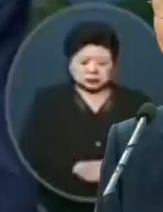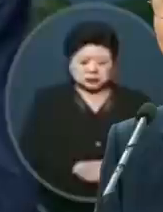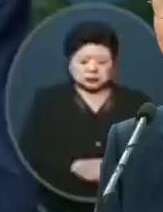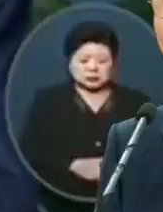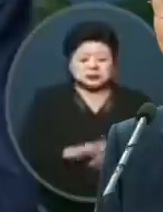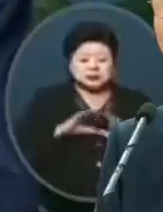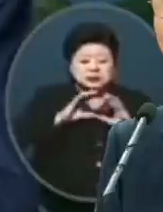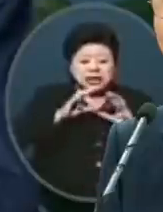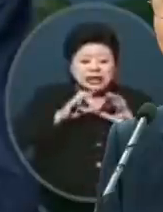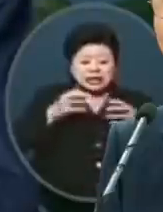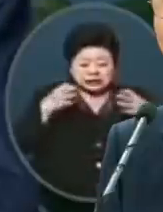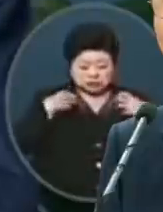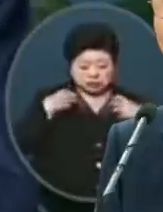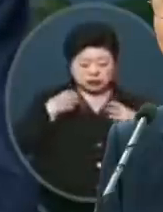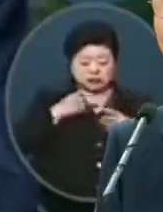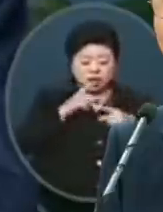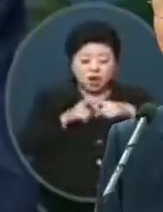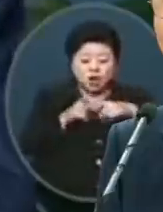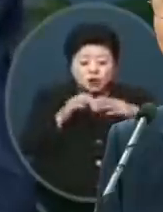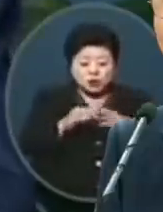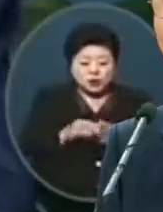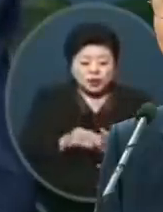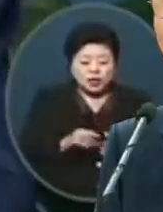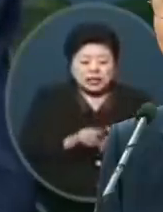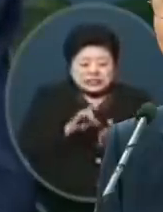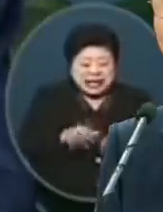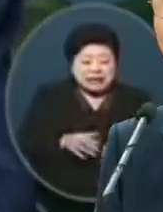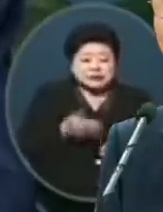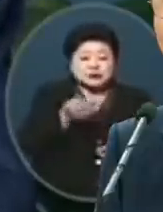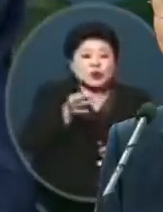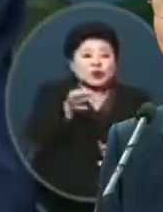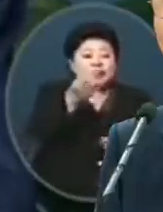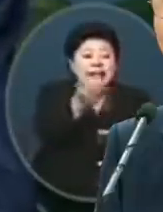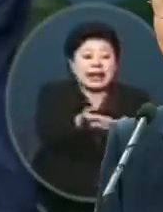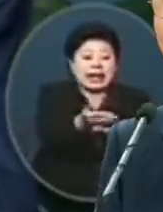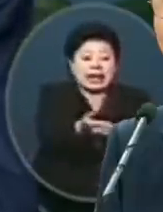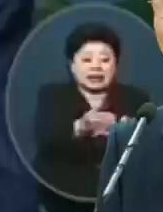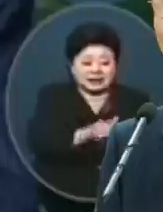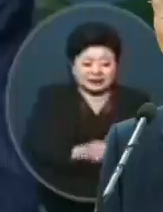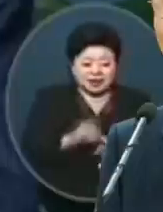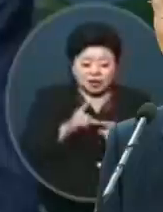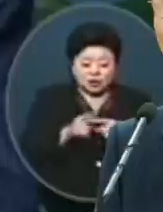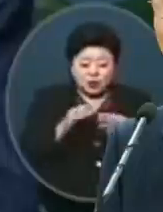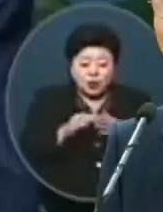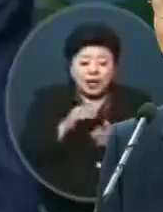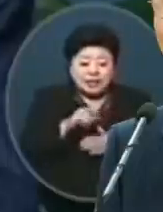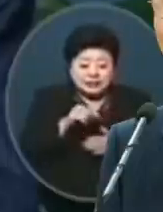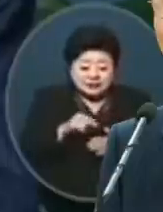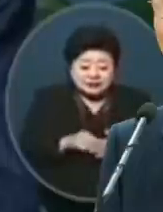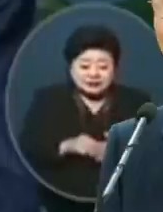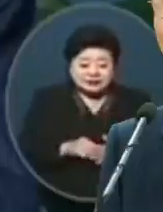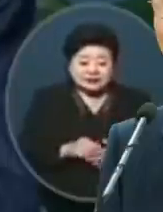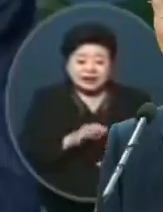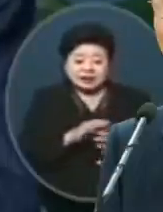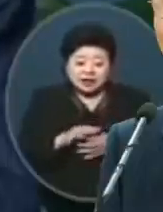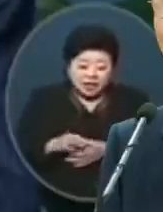정부에서는 교회에서 세금을 내라. 그 교회에서는